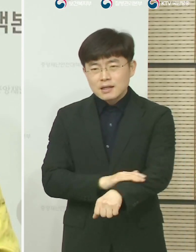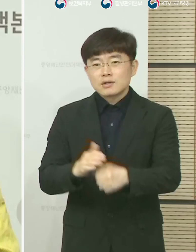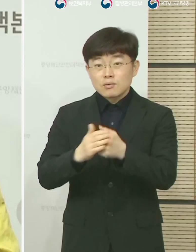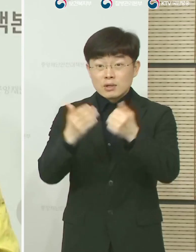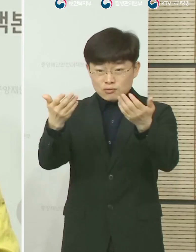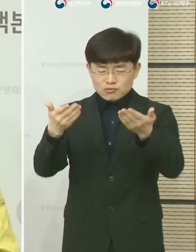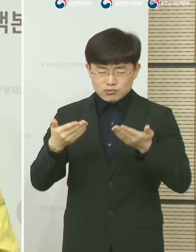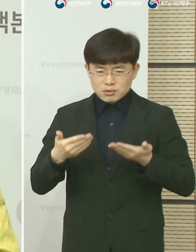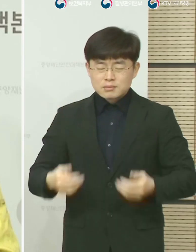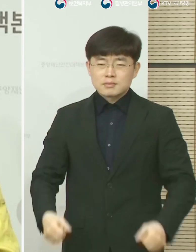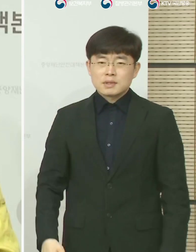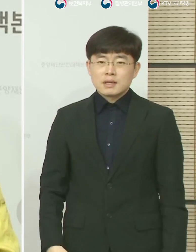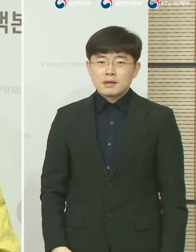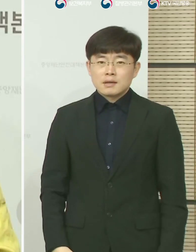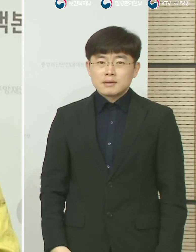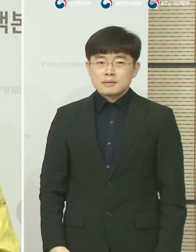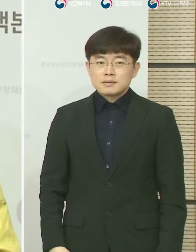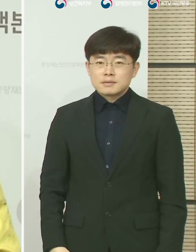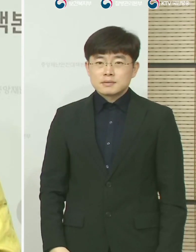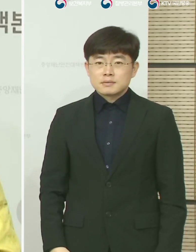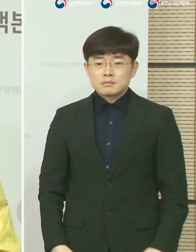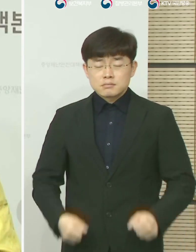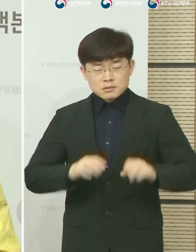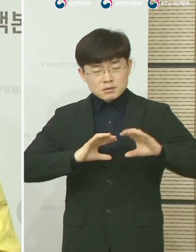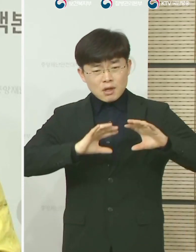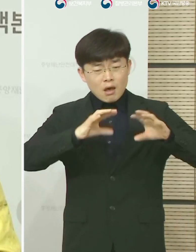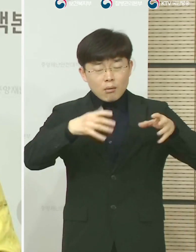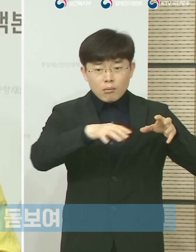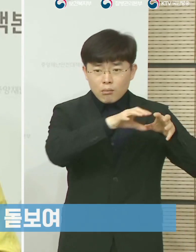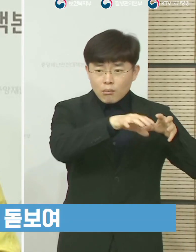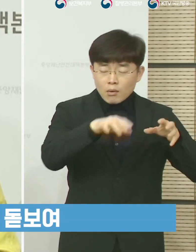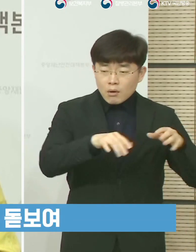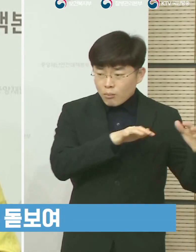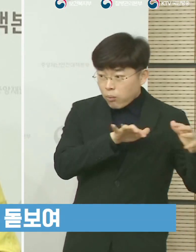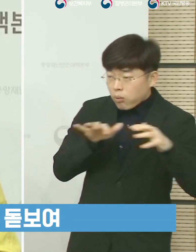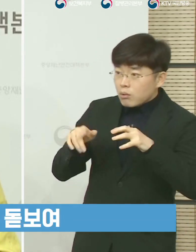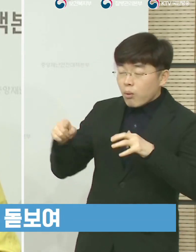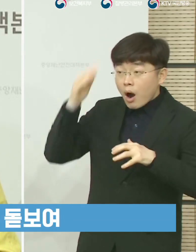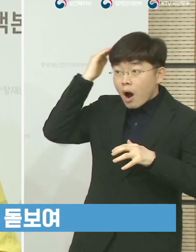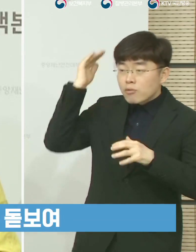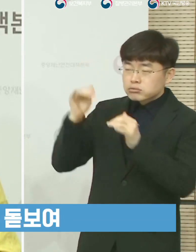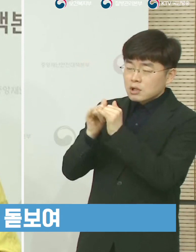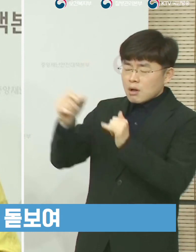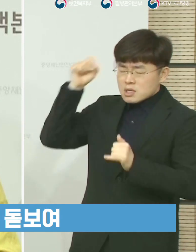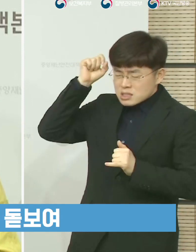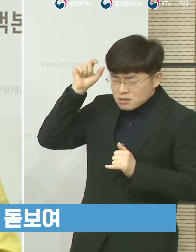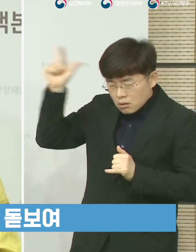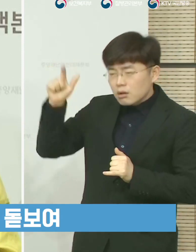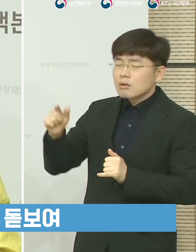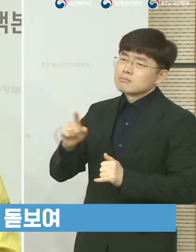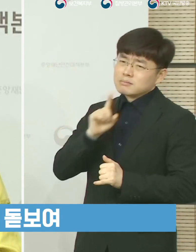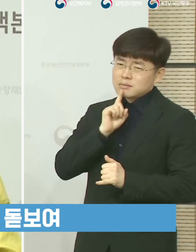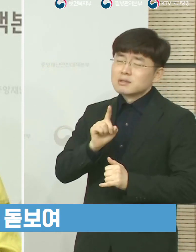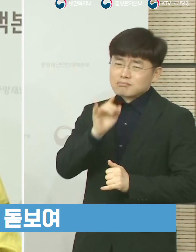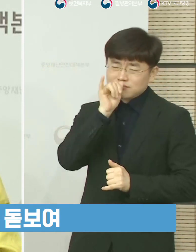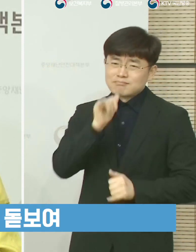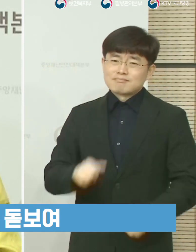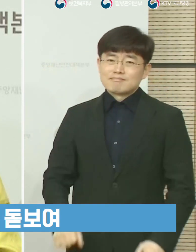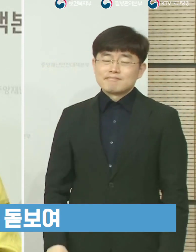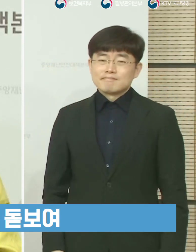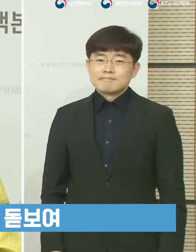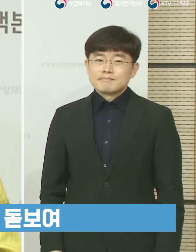전 세계 어디 국가에 못지않는 성숙한 시민의식을 보여주고 계십니다.